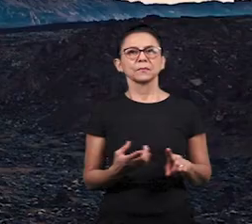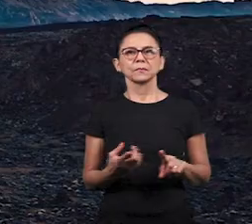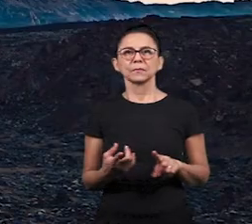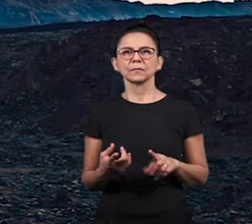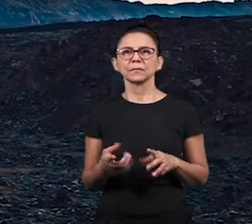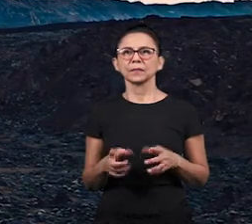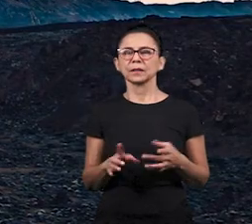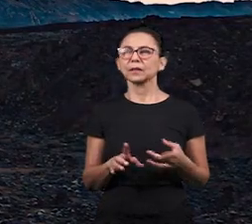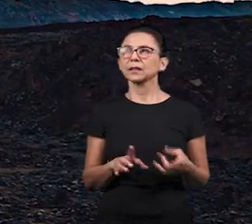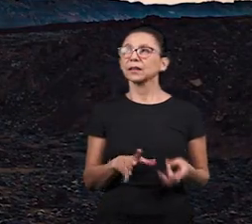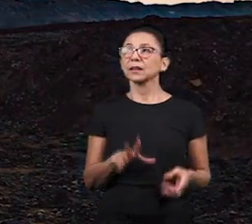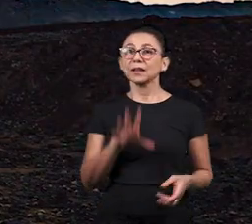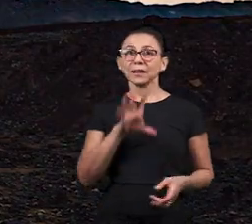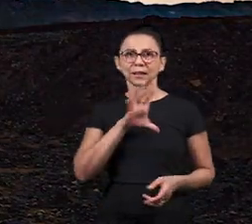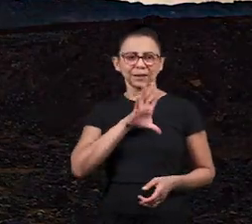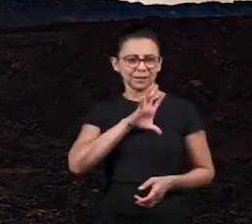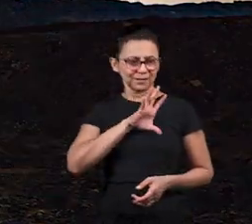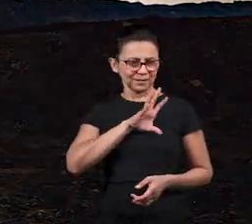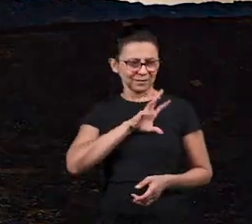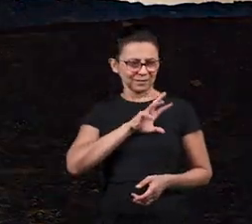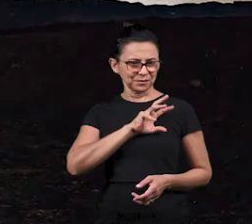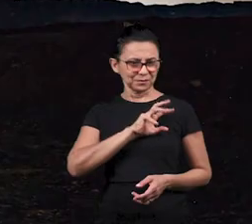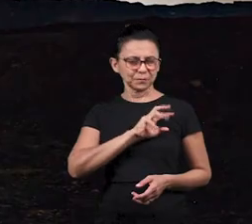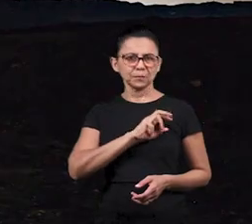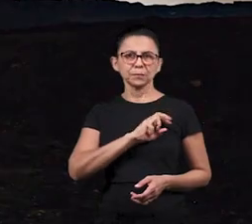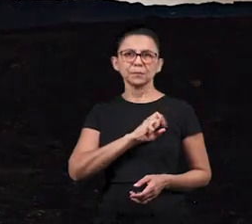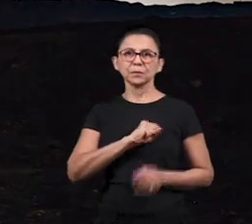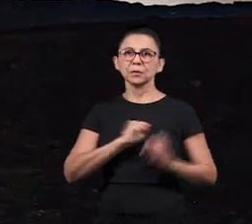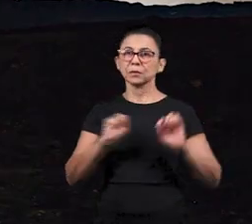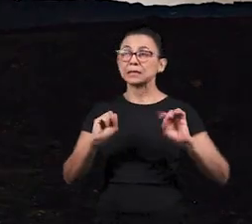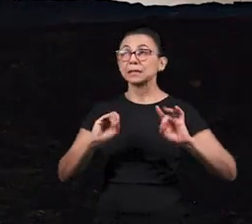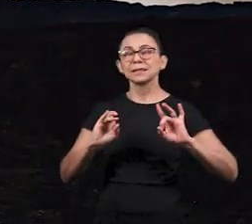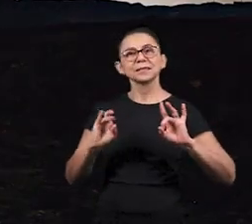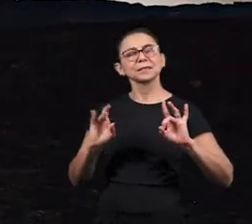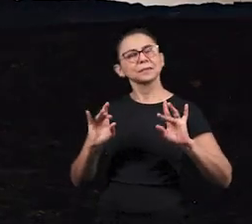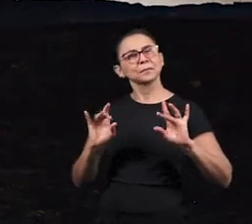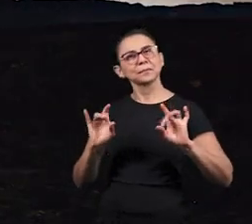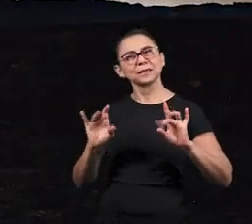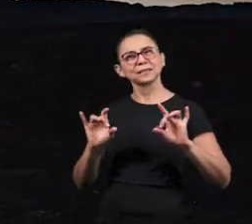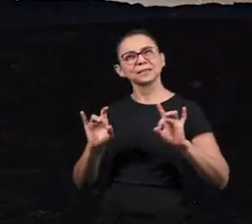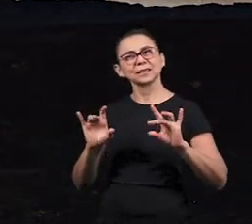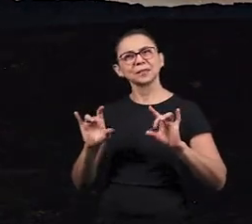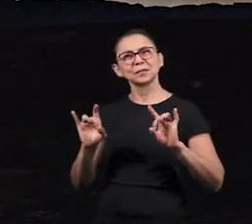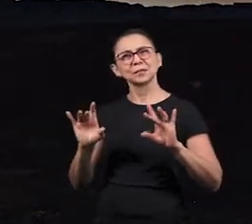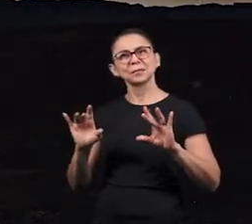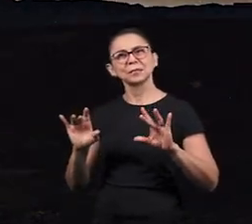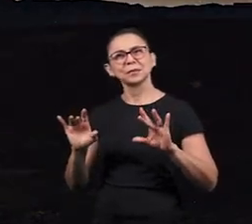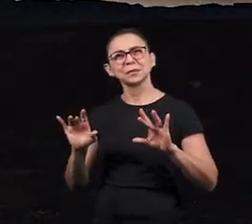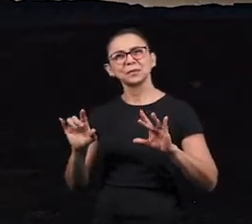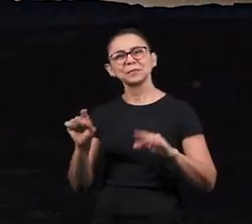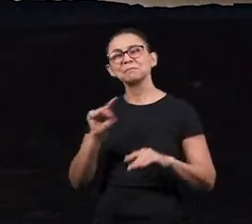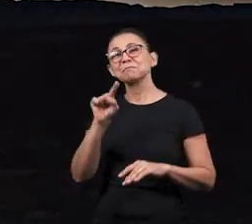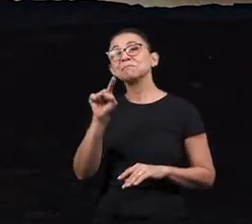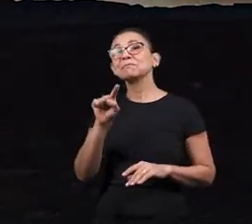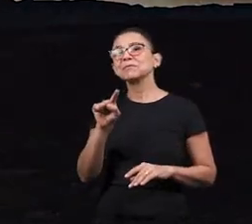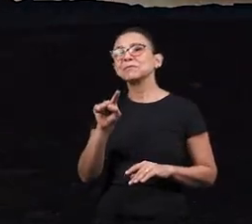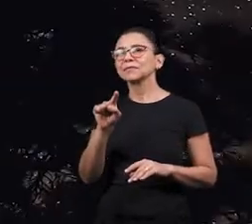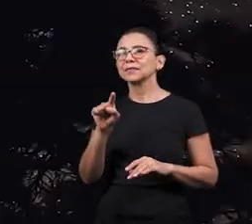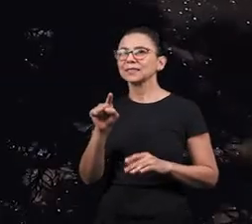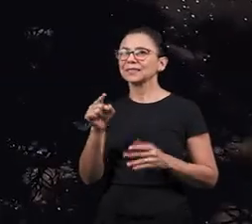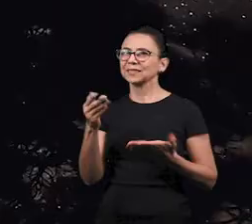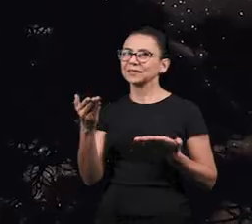amor, ó grande amor, великая любовь, é